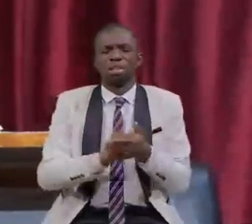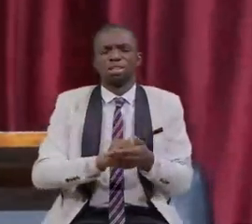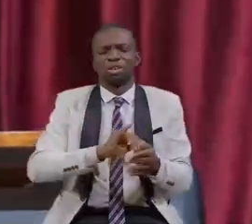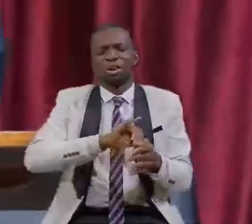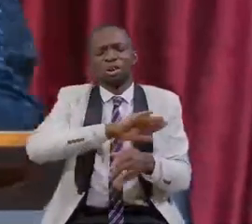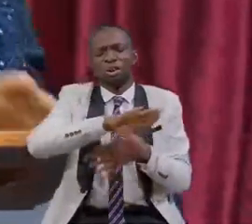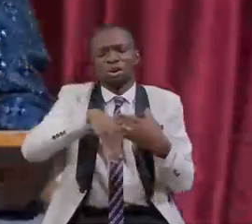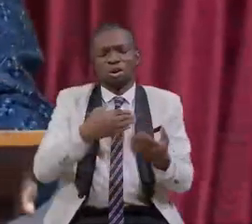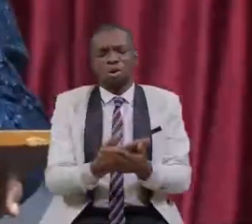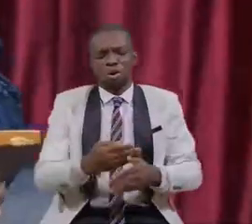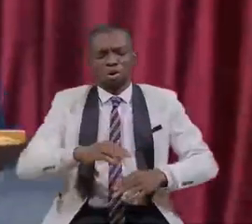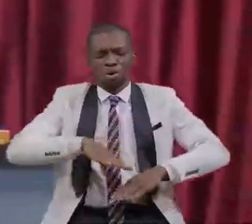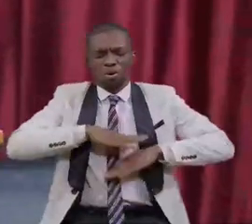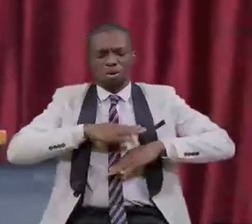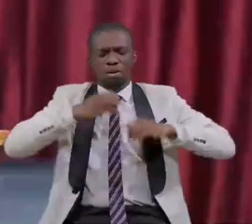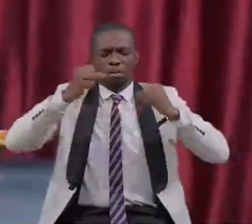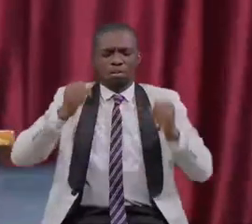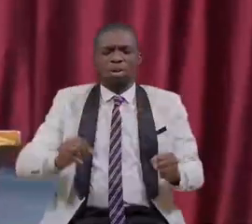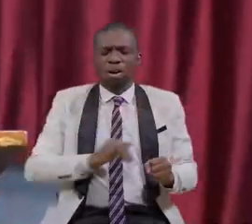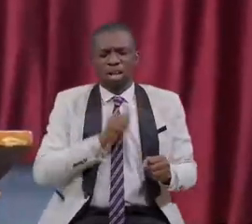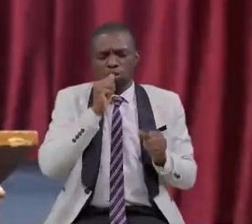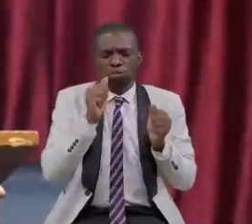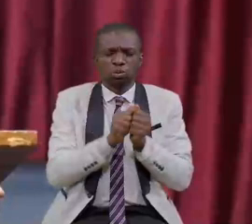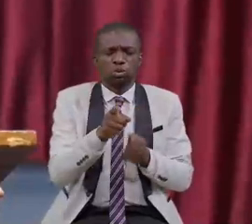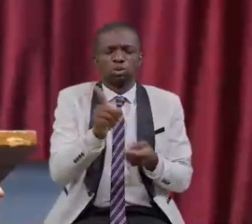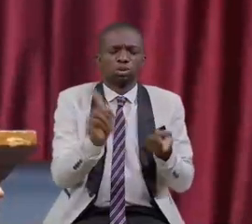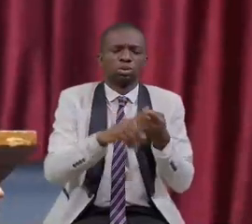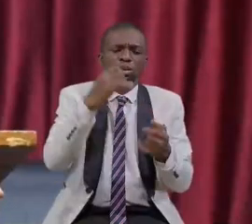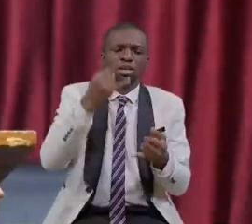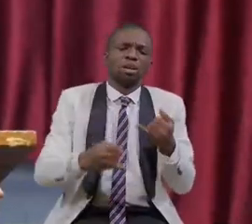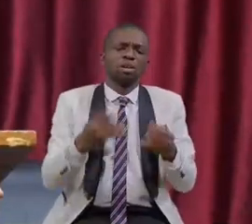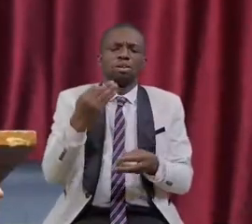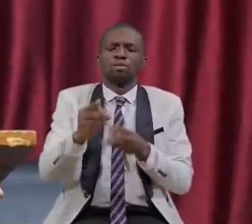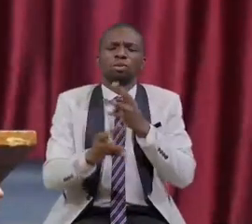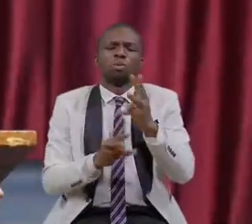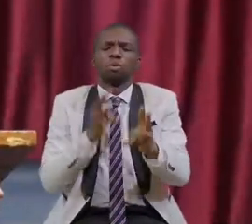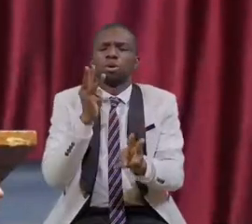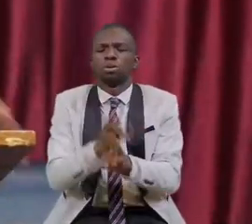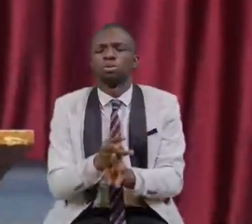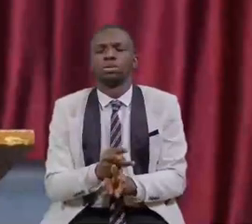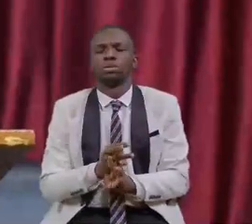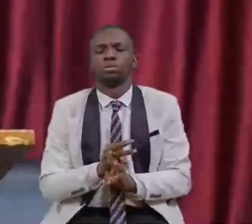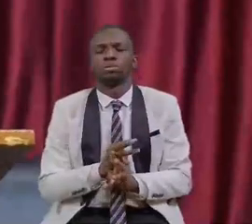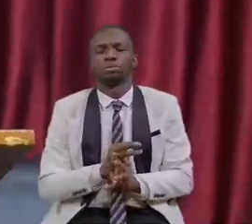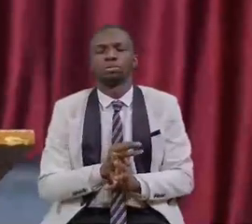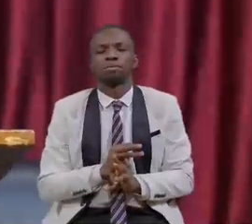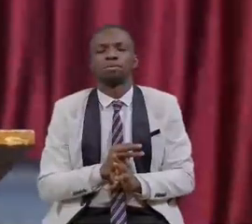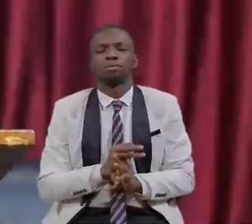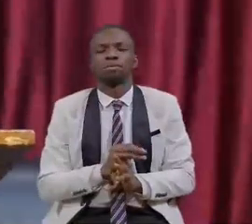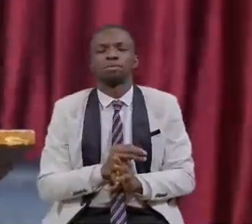Avec cette puissance suprême, cette puissance infinie, je suis avec vous jusqu'à la fin du monde.